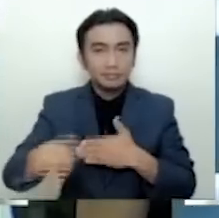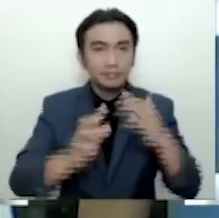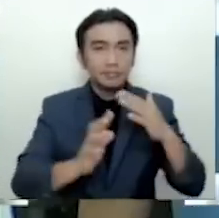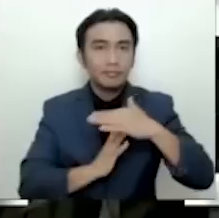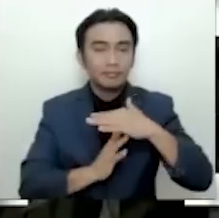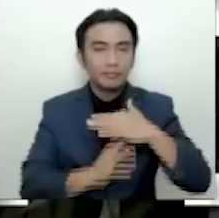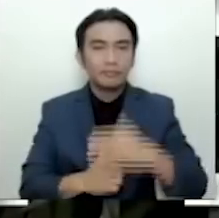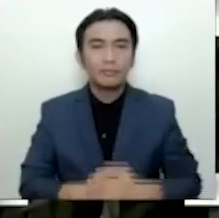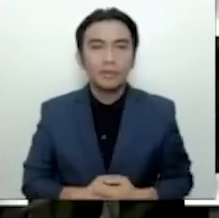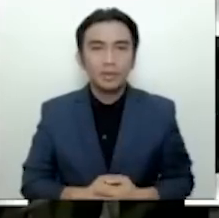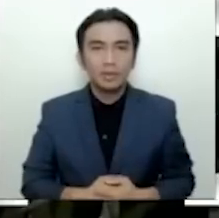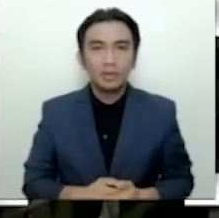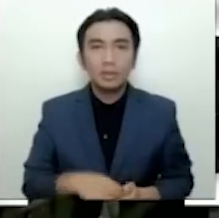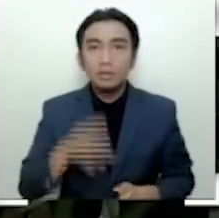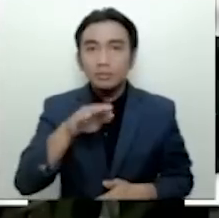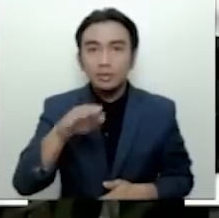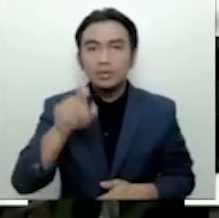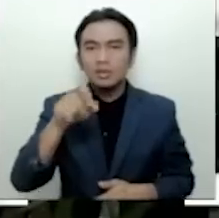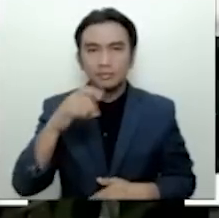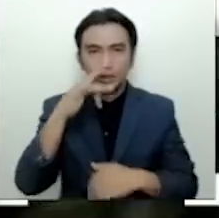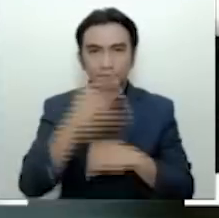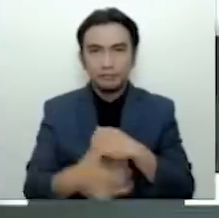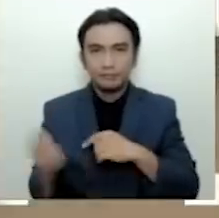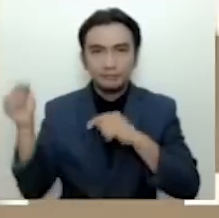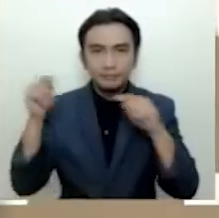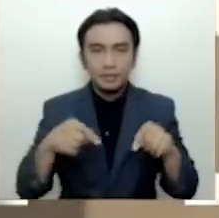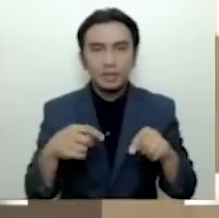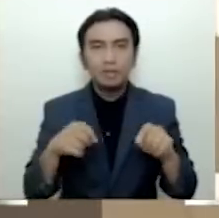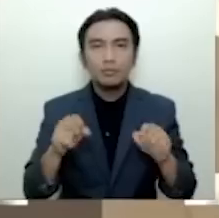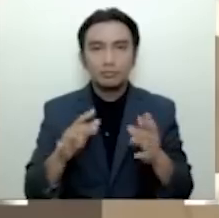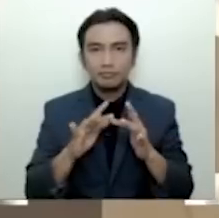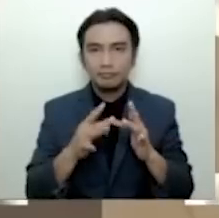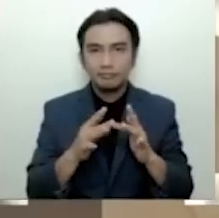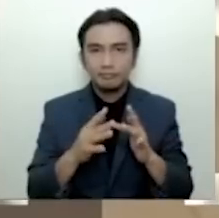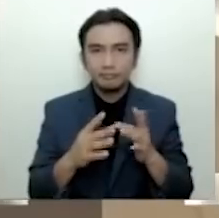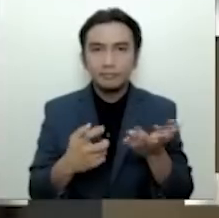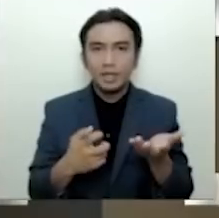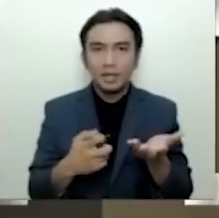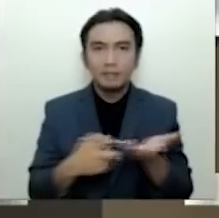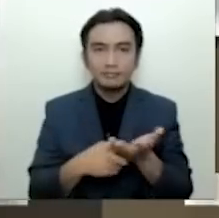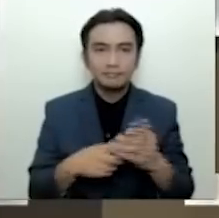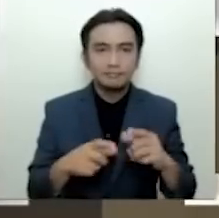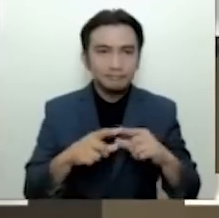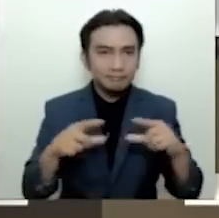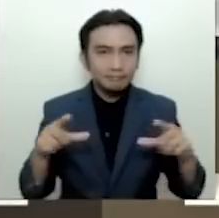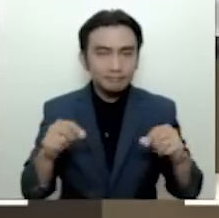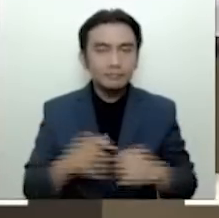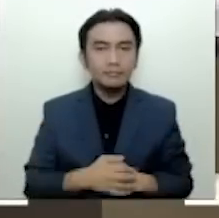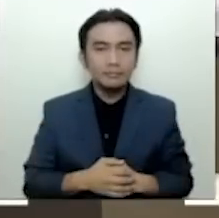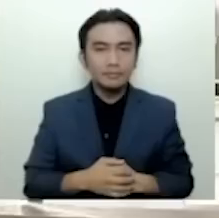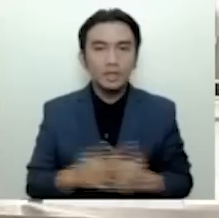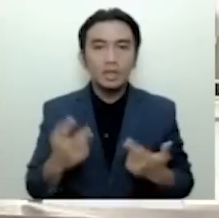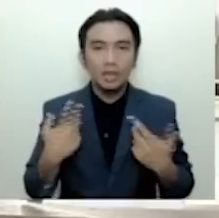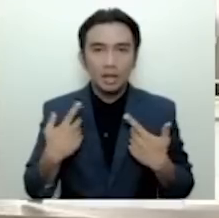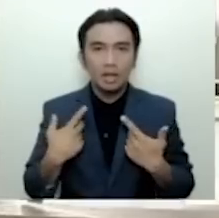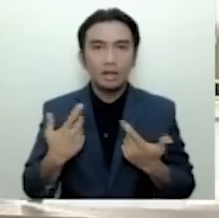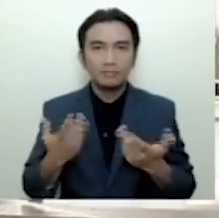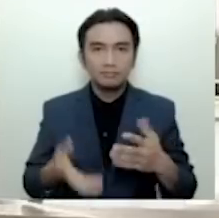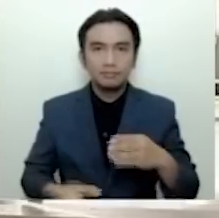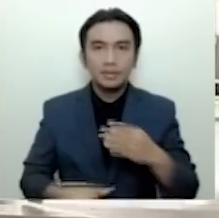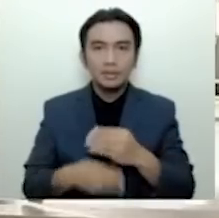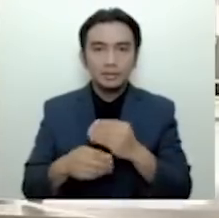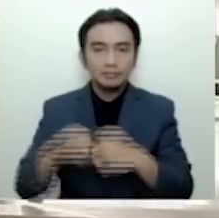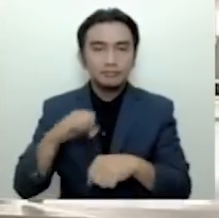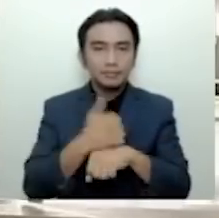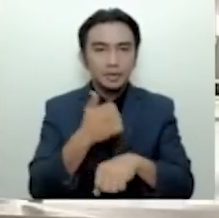sa airport at mag-online check-in na kung maaari. In place na din ang public assistance at malasakit help desk sa Mactan